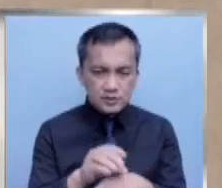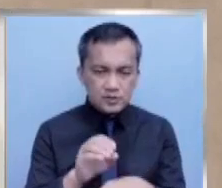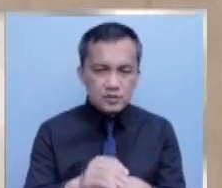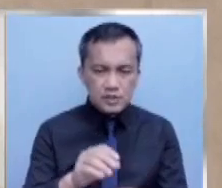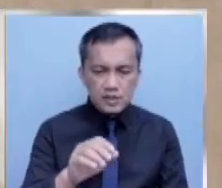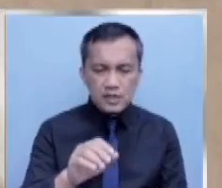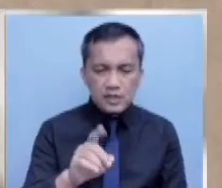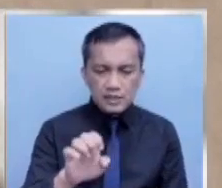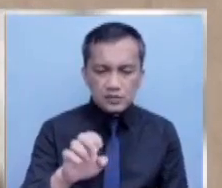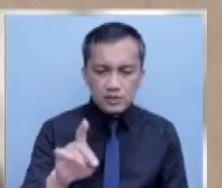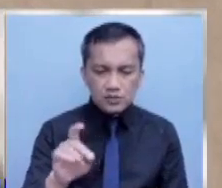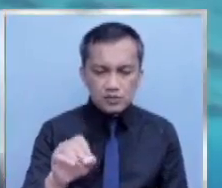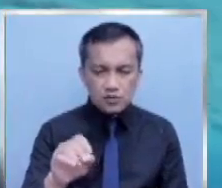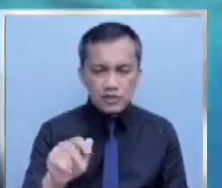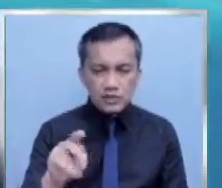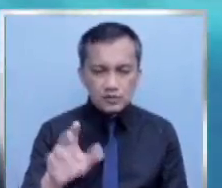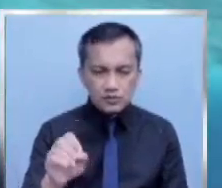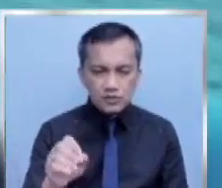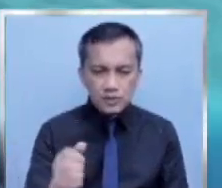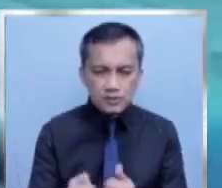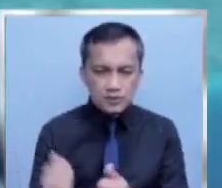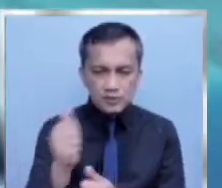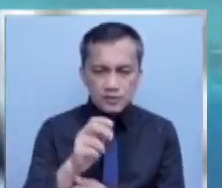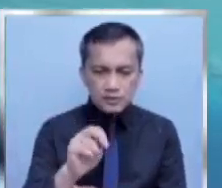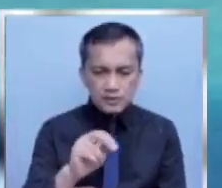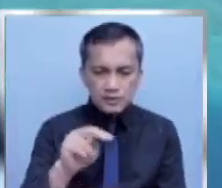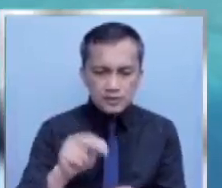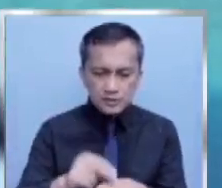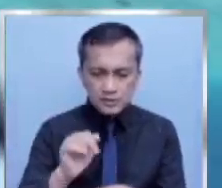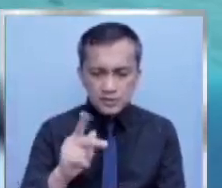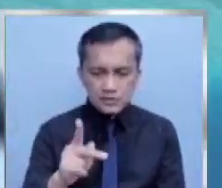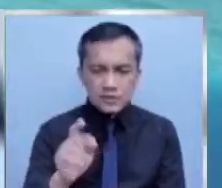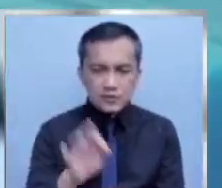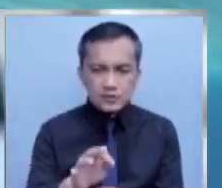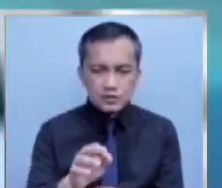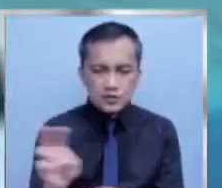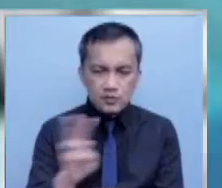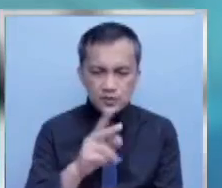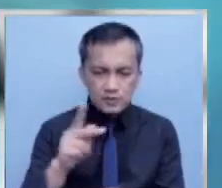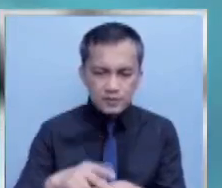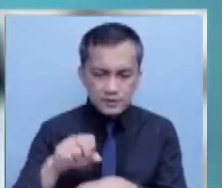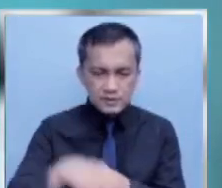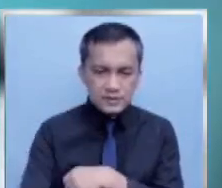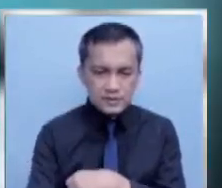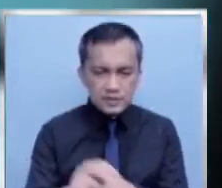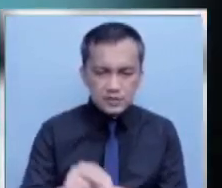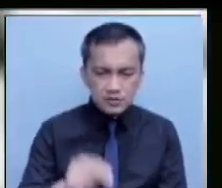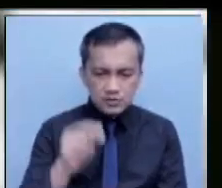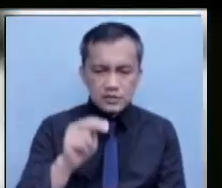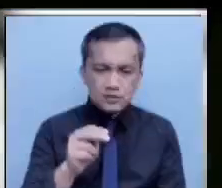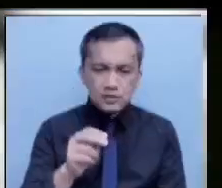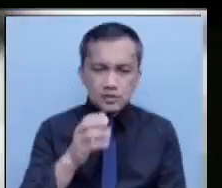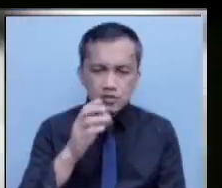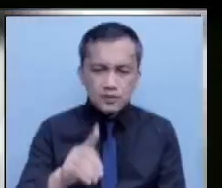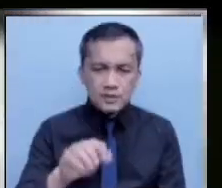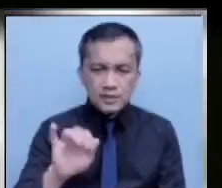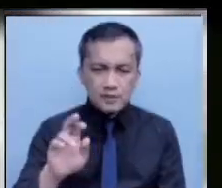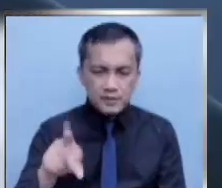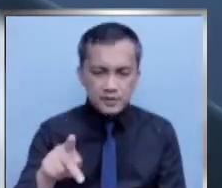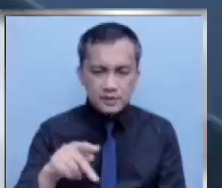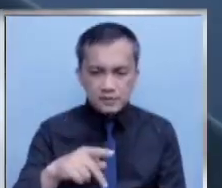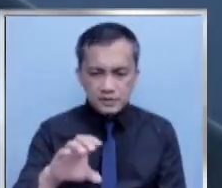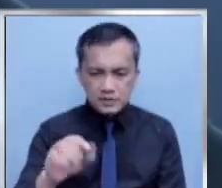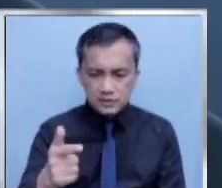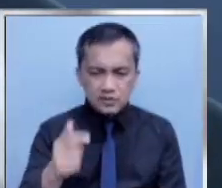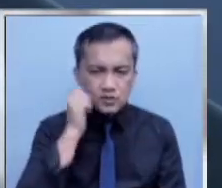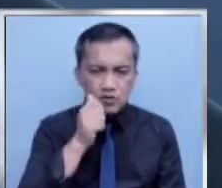ring pinuno ng National Task Force for the West Philippine Sea, ang Northern Luzon Command ng AFP at ang Coast Guard na dalasan ng Maritime